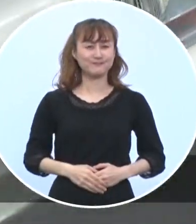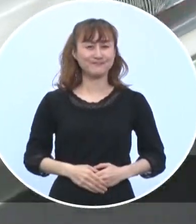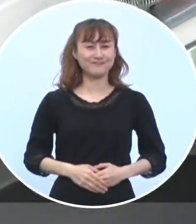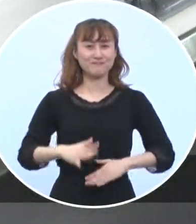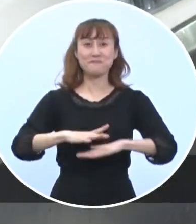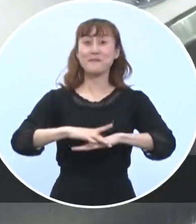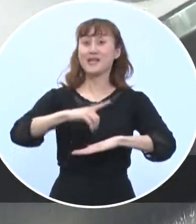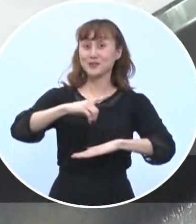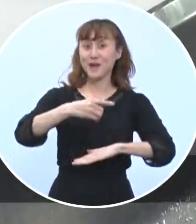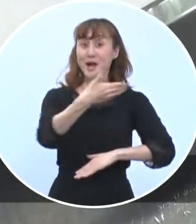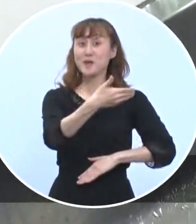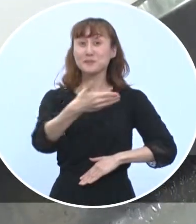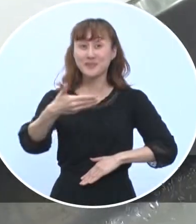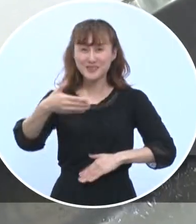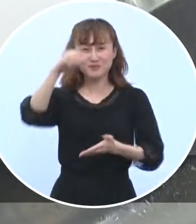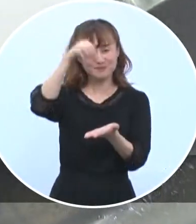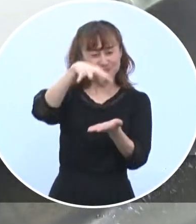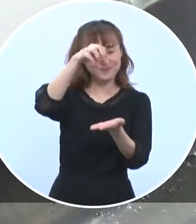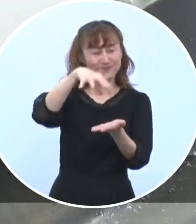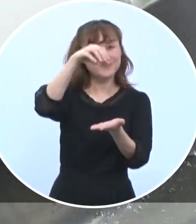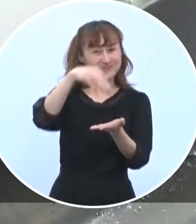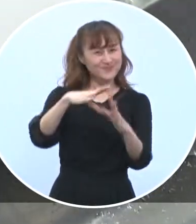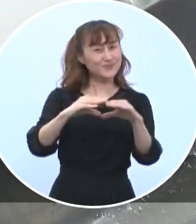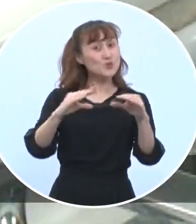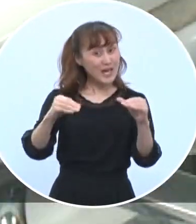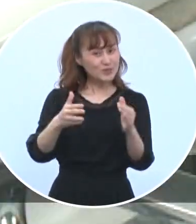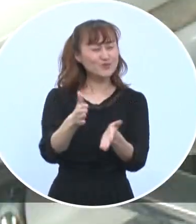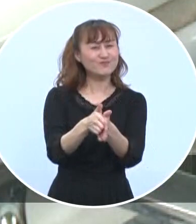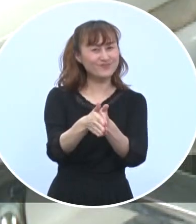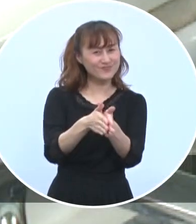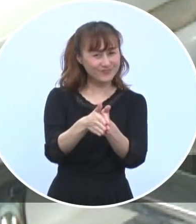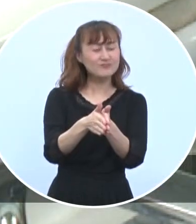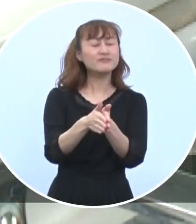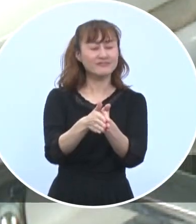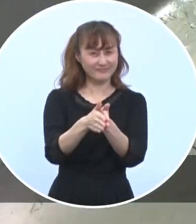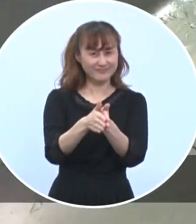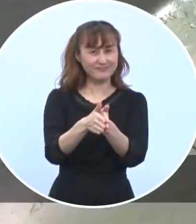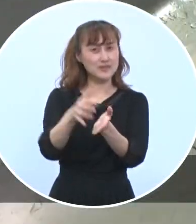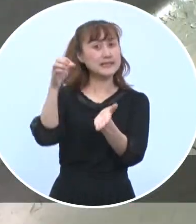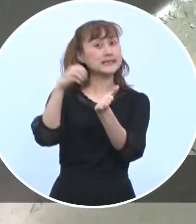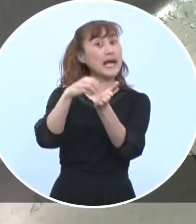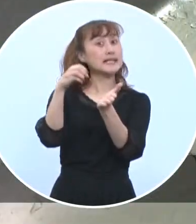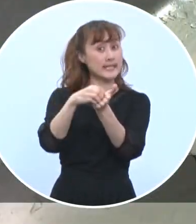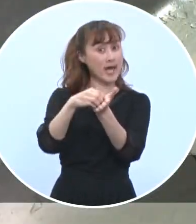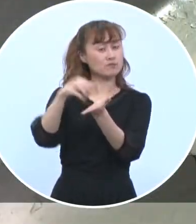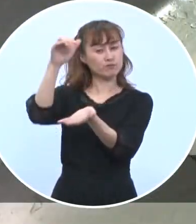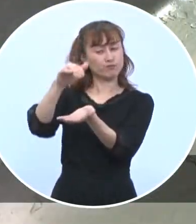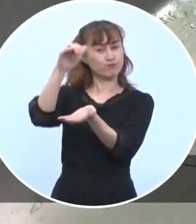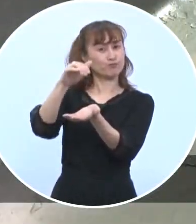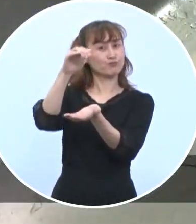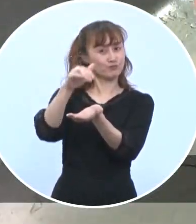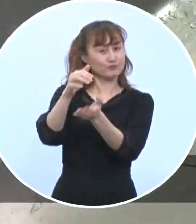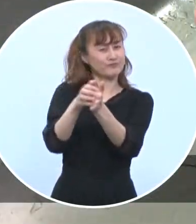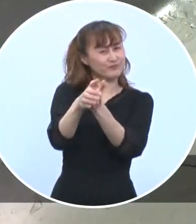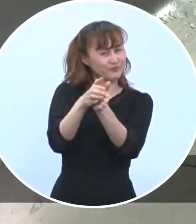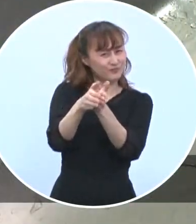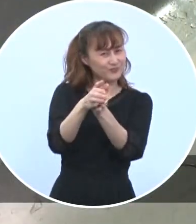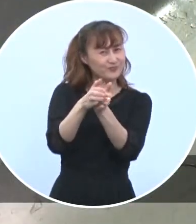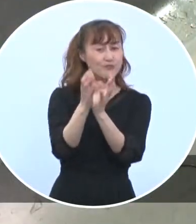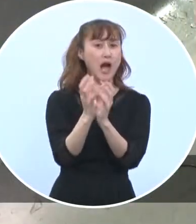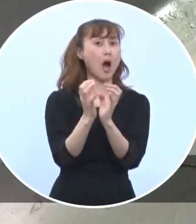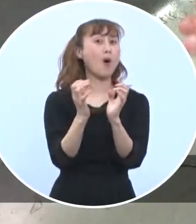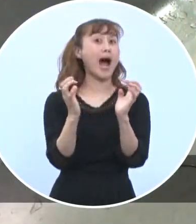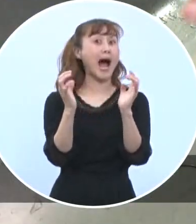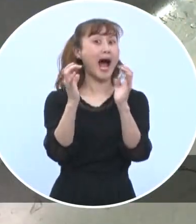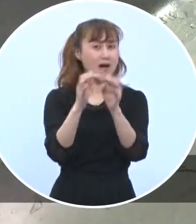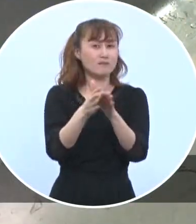まずは流水でよく手を濡らします。石鹸をつけしっかり泡立てて手のひらをよく